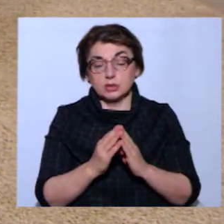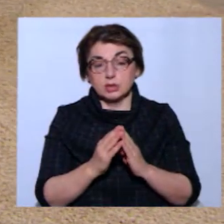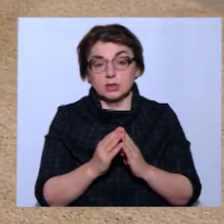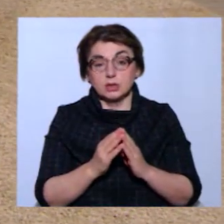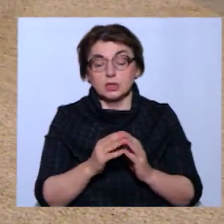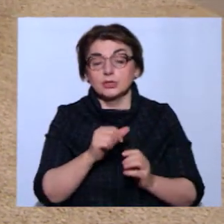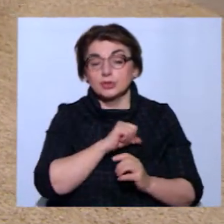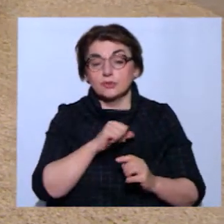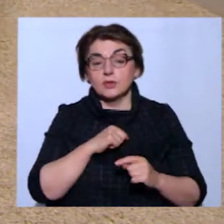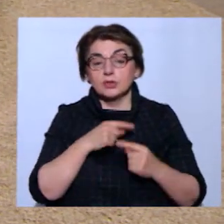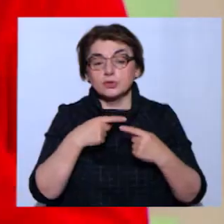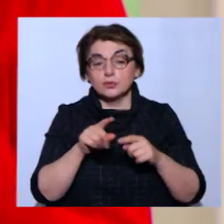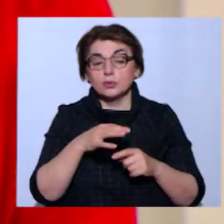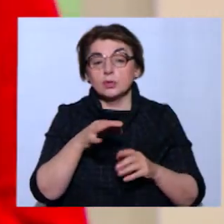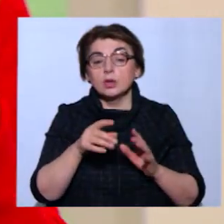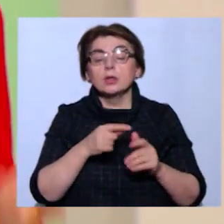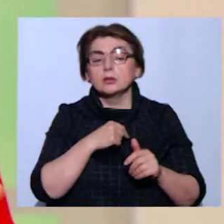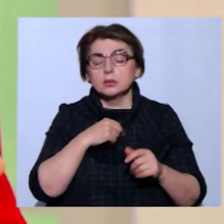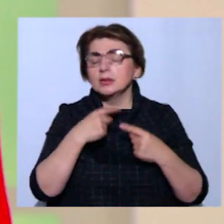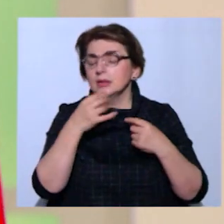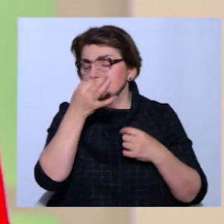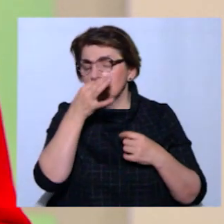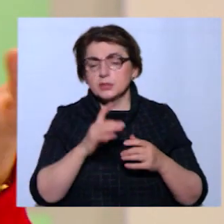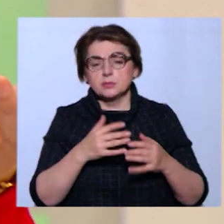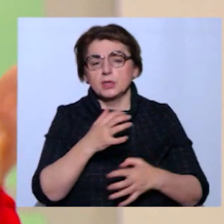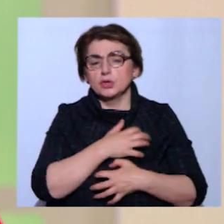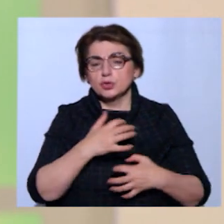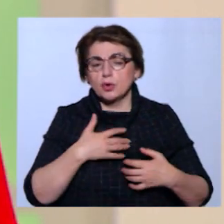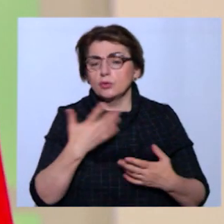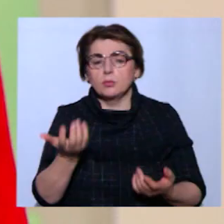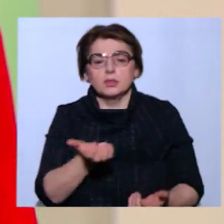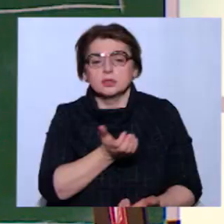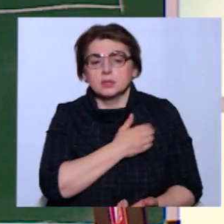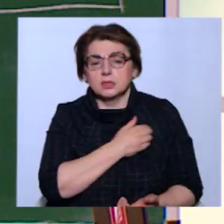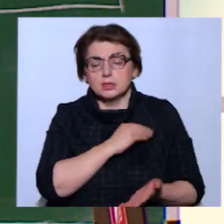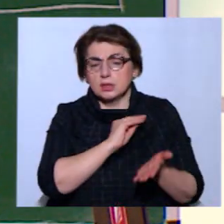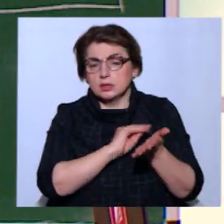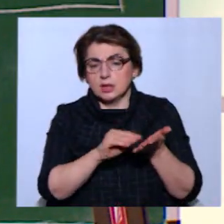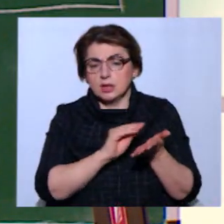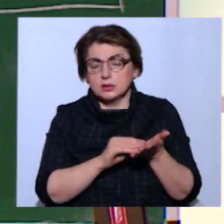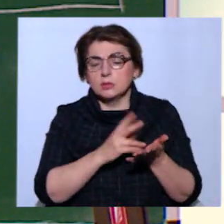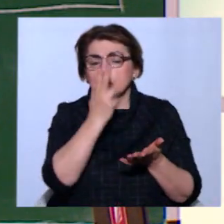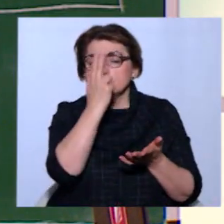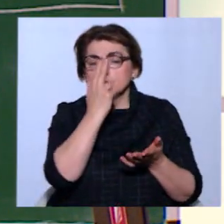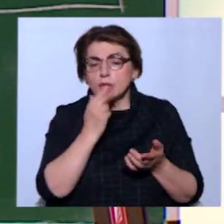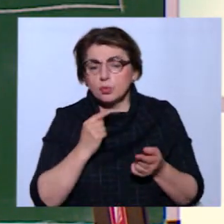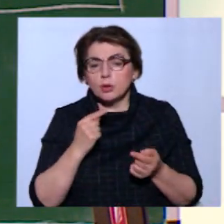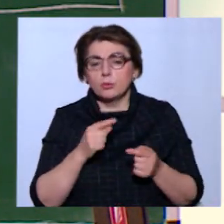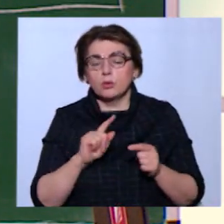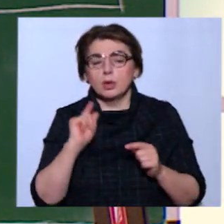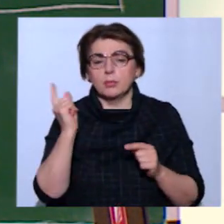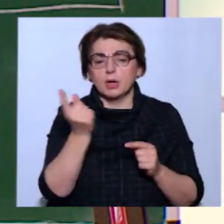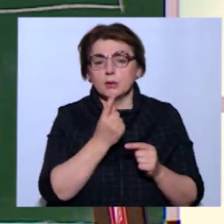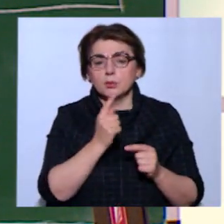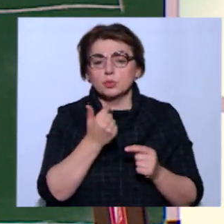თვითონ შეგიძლიათ დაასახელოთ ნებისმიერი ცხოველი, რომელიც თქვენ გსურთ. დაწეროთ შეგუებულობის ნიშანთვისება, თუ